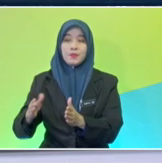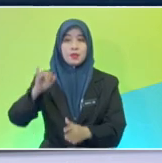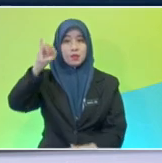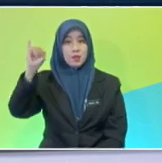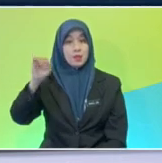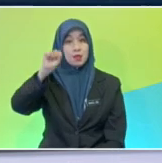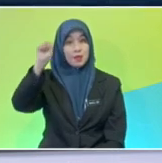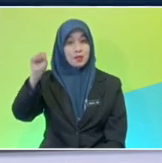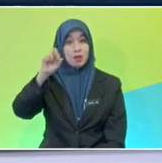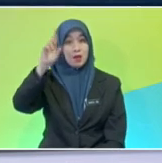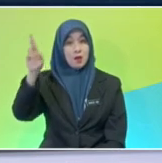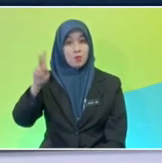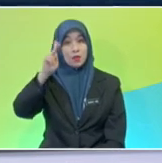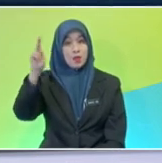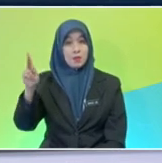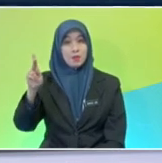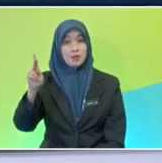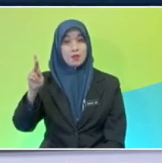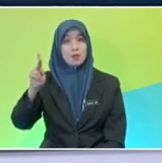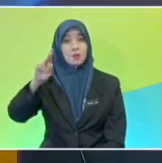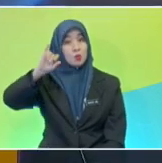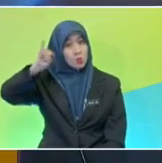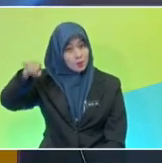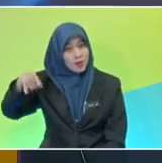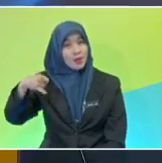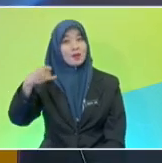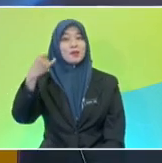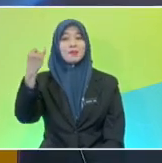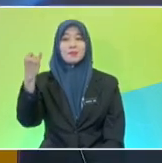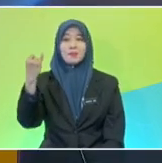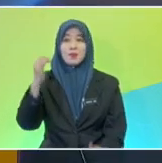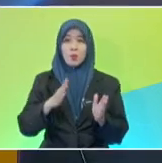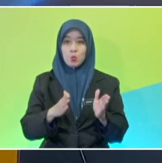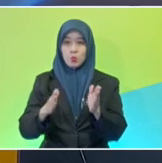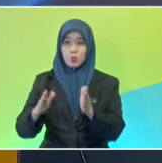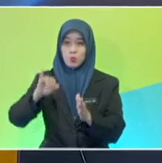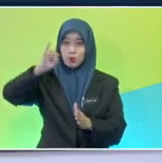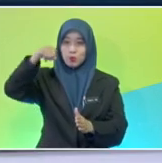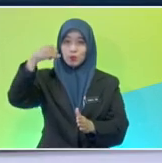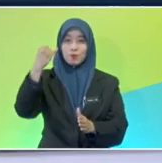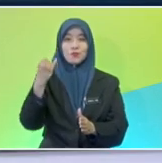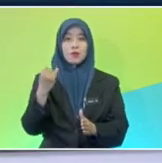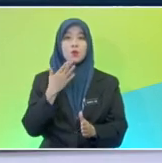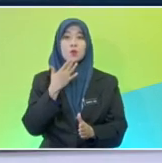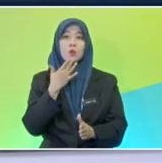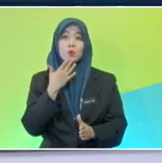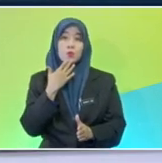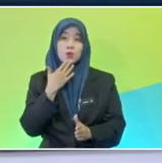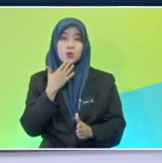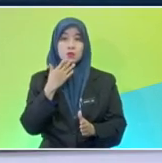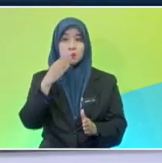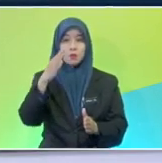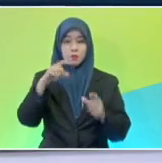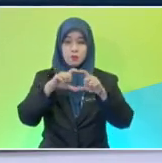Selasa. Rabu Kamis. Jumaat. Jumaat. Okey, Jumaat. Warna biru. Warna biru